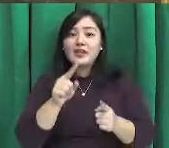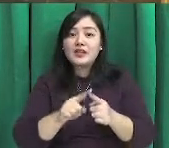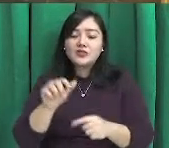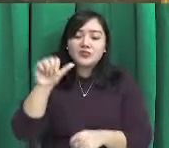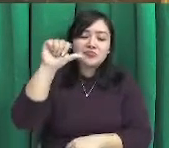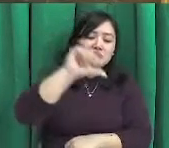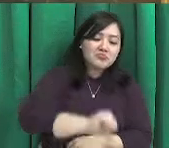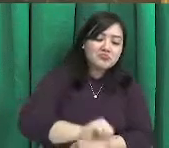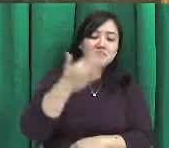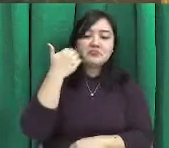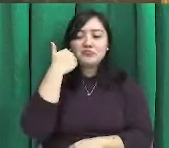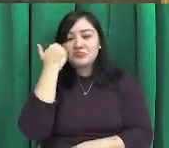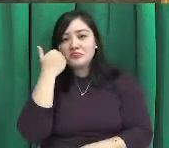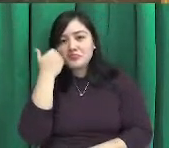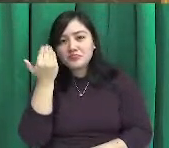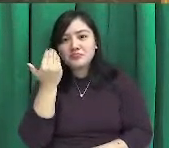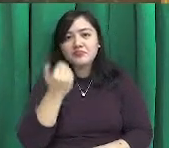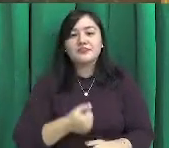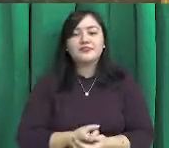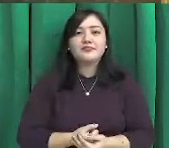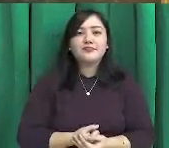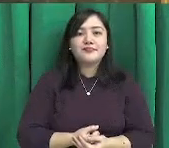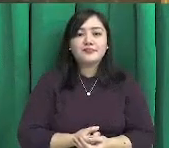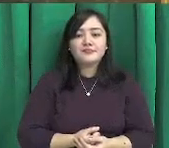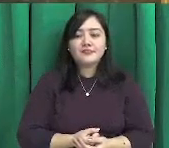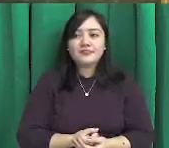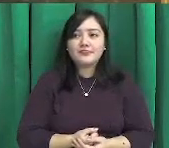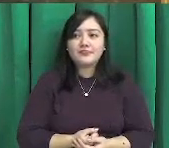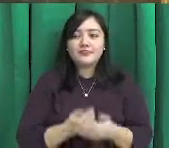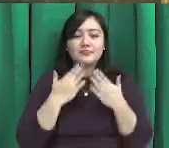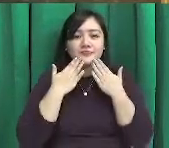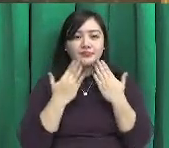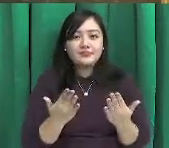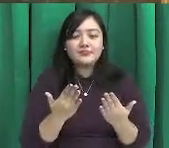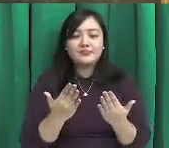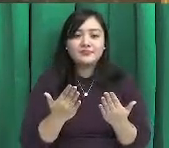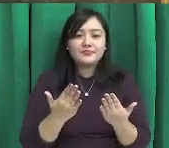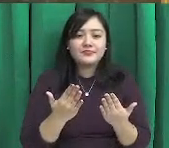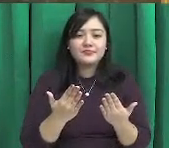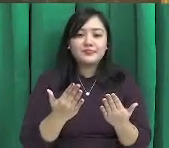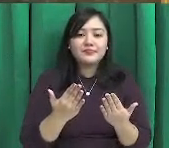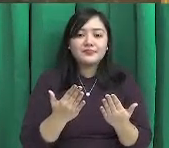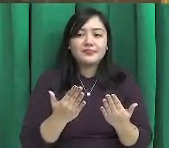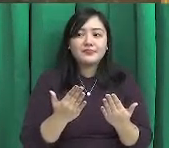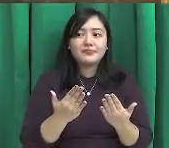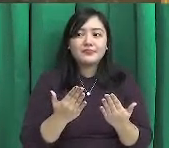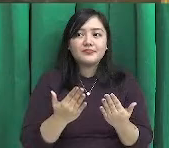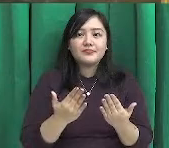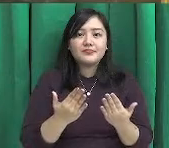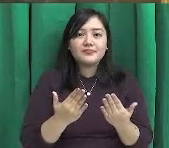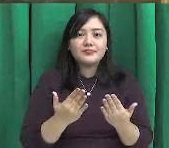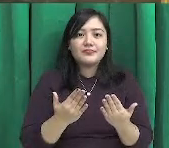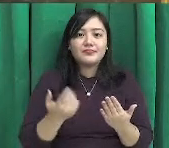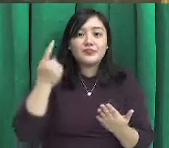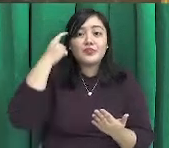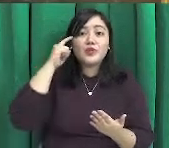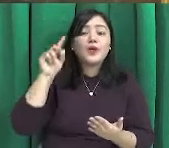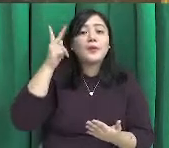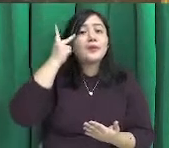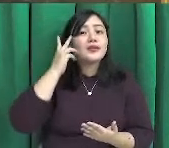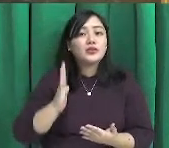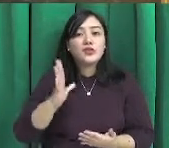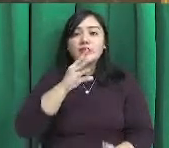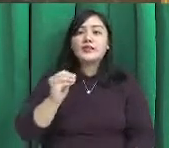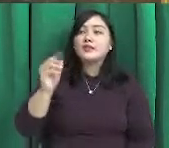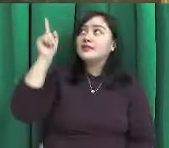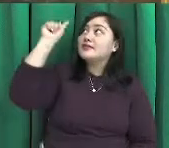sino man, sabi nga po. Maraming salamat po, Pastor, sa atin pong mga co-host ninyo, si Ma'am Marnelli,